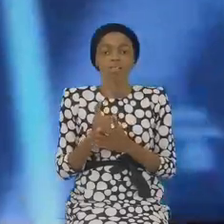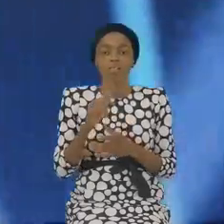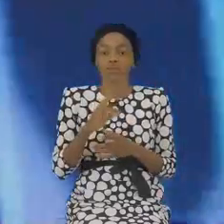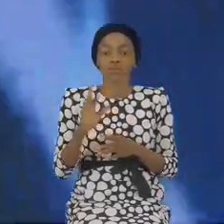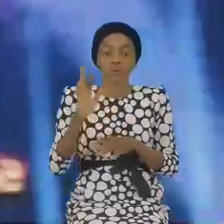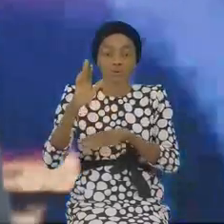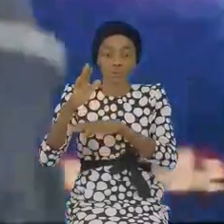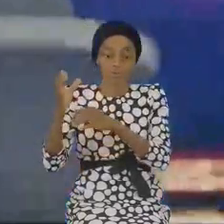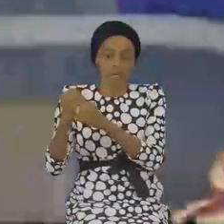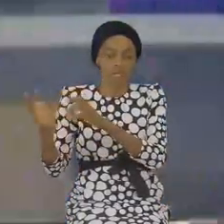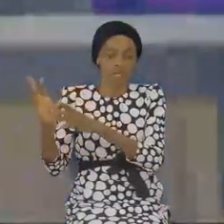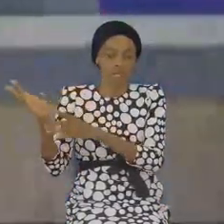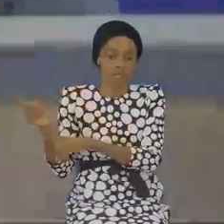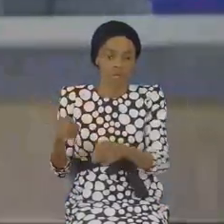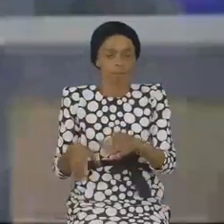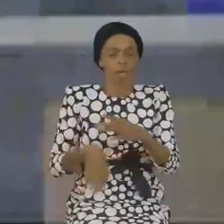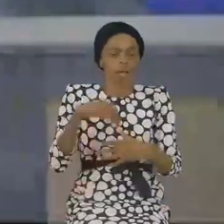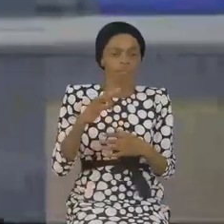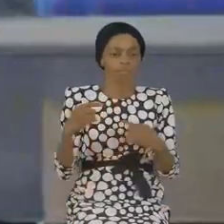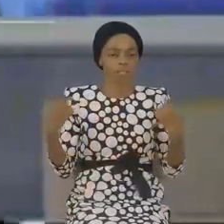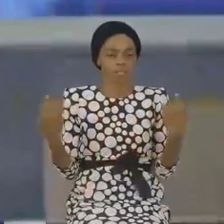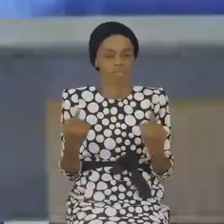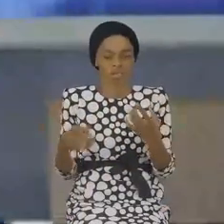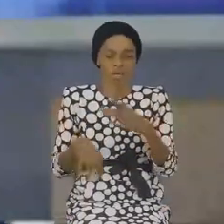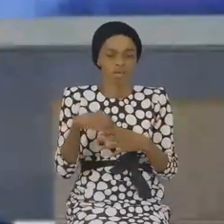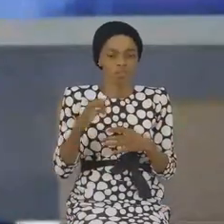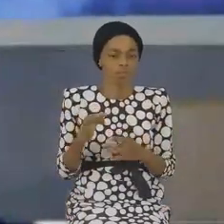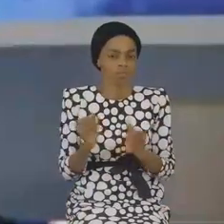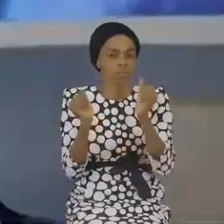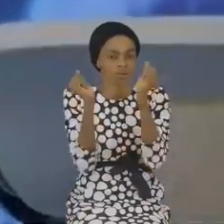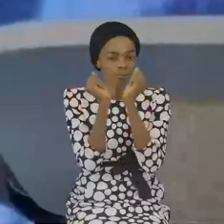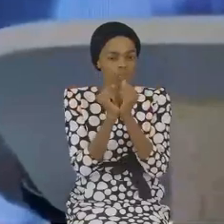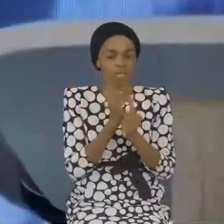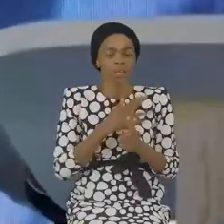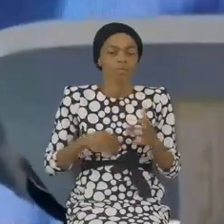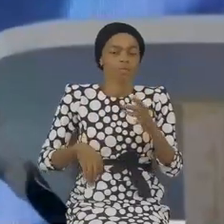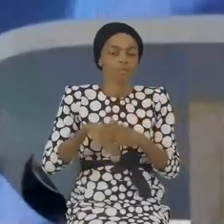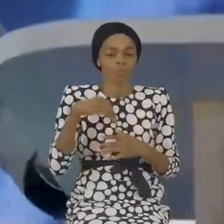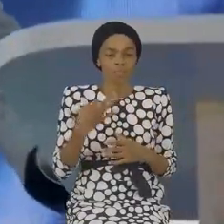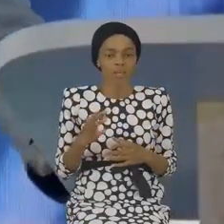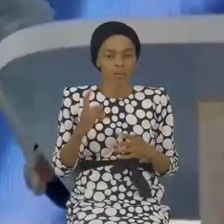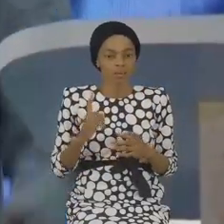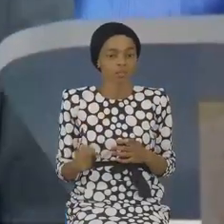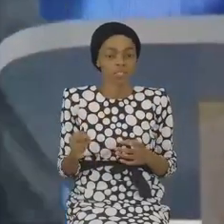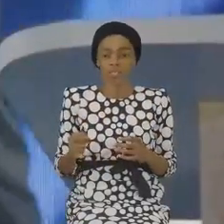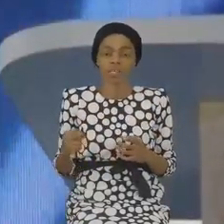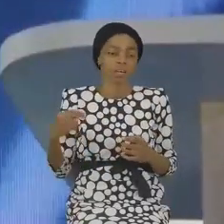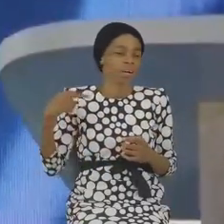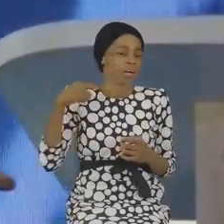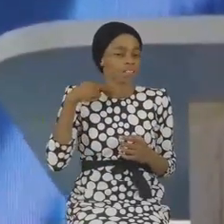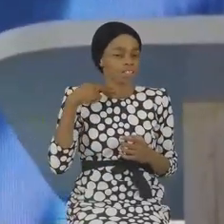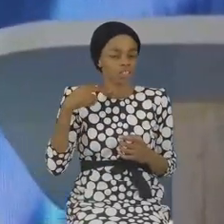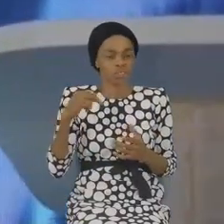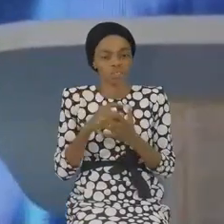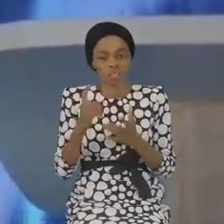péché, les faire sortir de leur esclavage, les faire sortir de leur addiction dans le monde. Mais ils